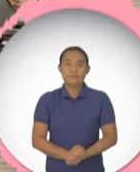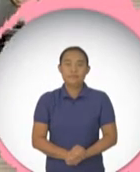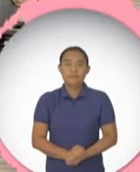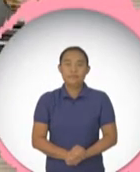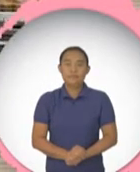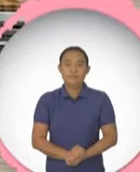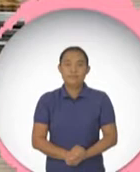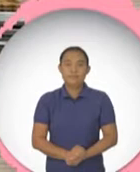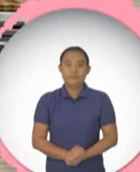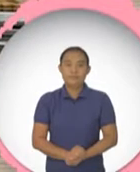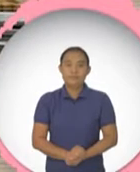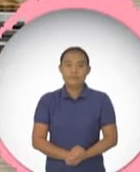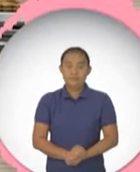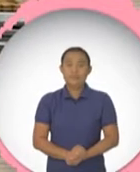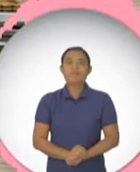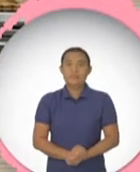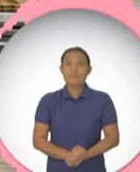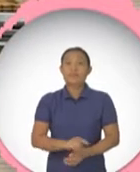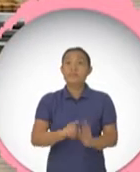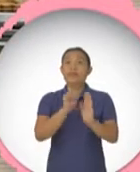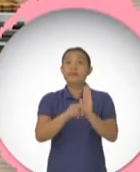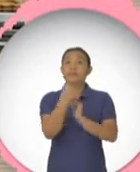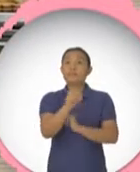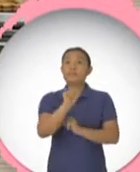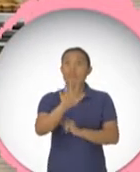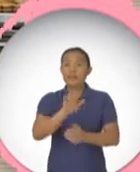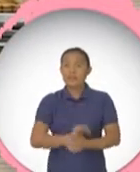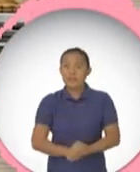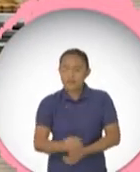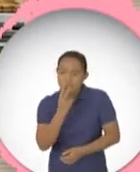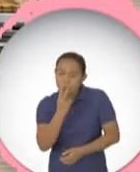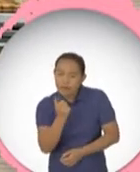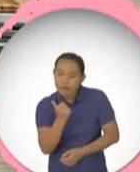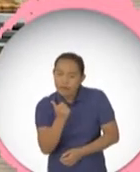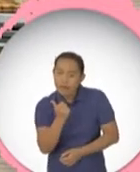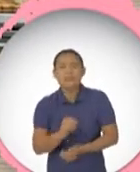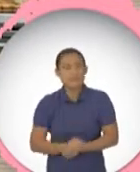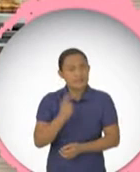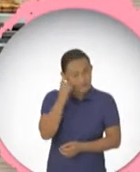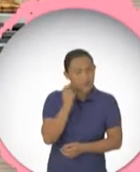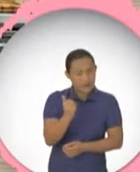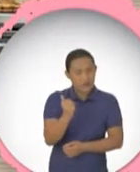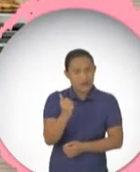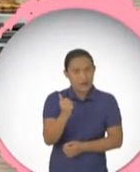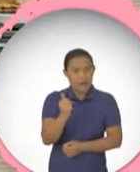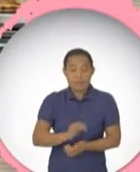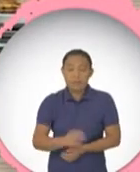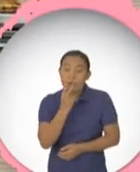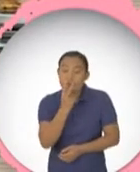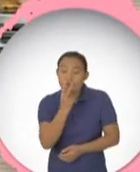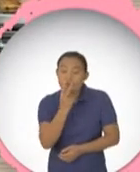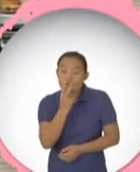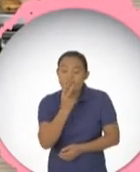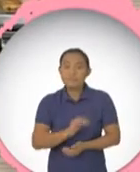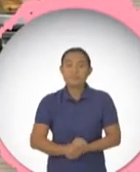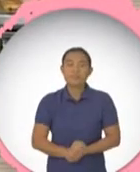นี่ก็ผ่านไป15นาที คร ับอาจารย์ว่ามันสุกหรือยังครับ ก็น่าจะสุกแล้วนะคะเพราะว่าเราเห็นว่ามันอยู่ตัวแล้วนะคะ นี่เรามีวิธีเ